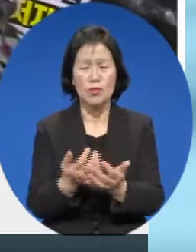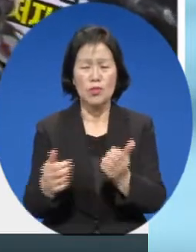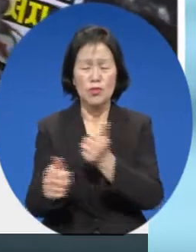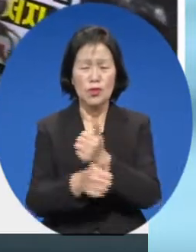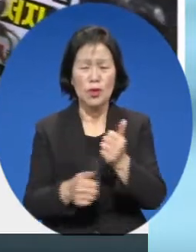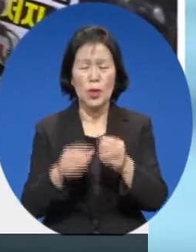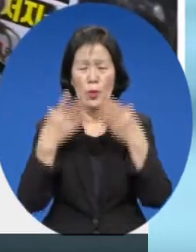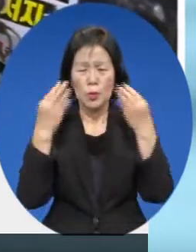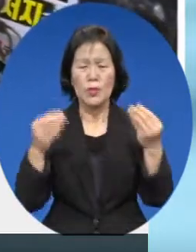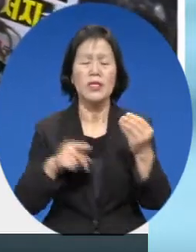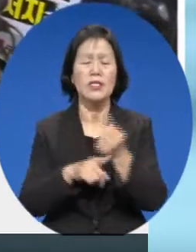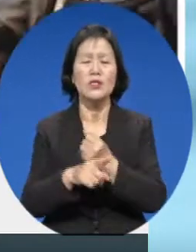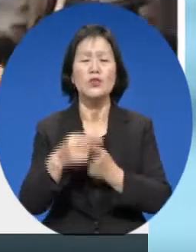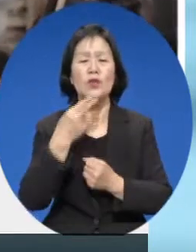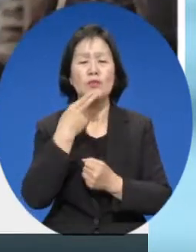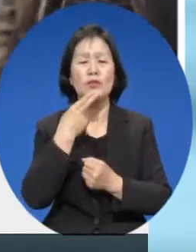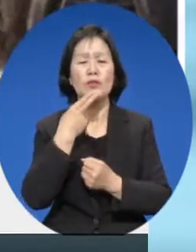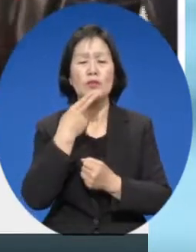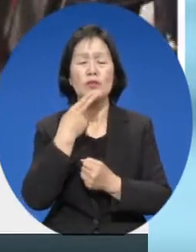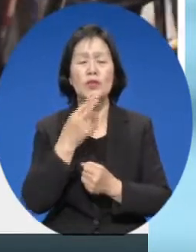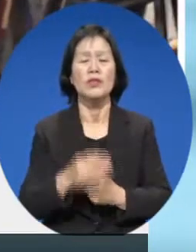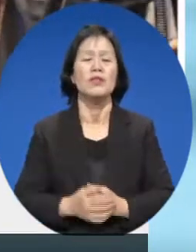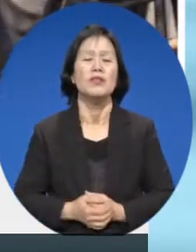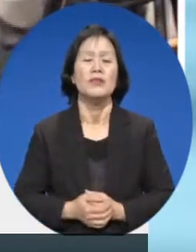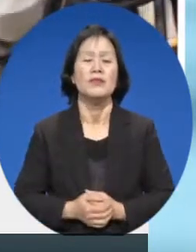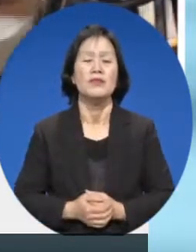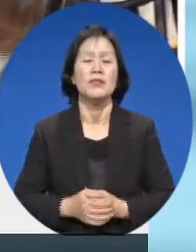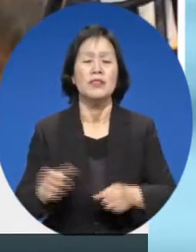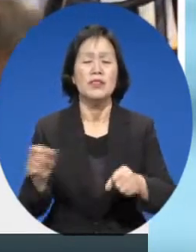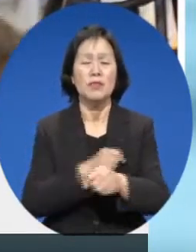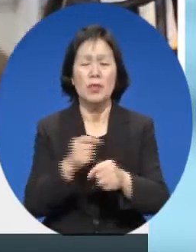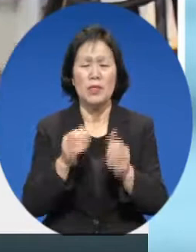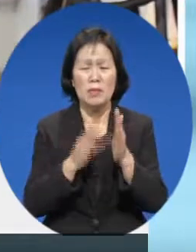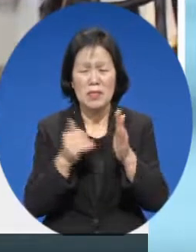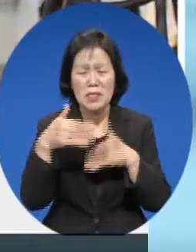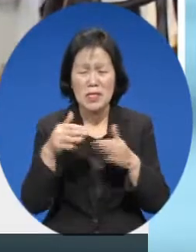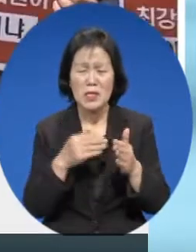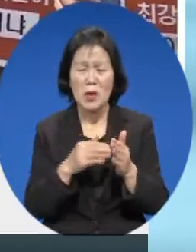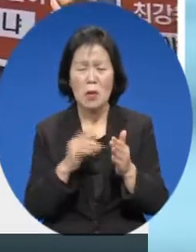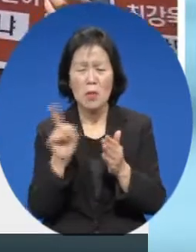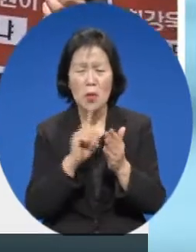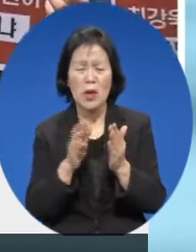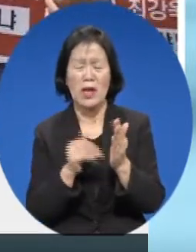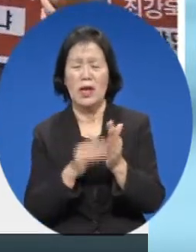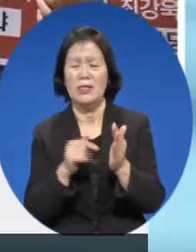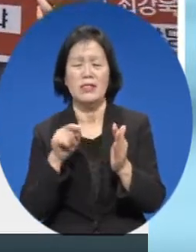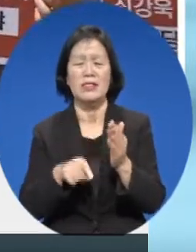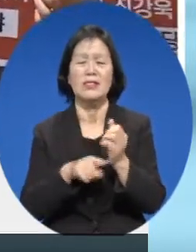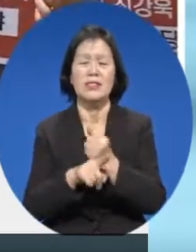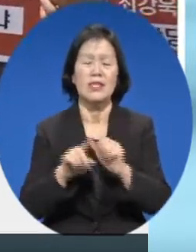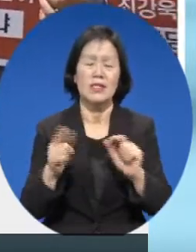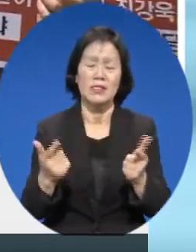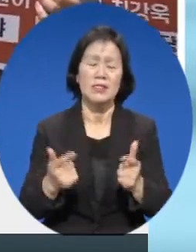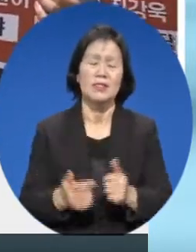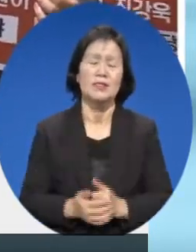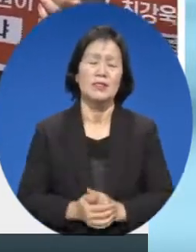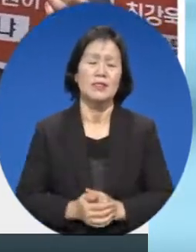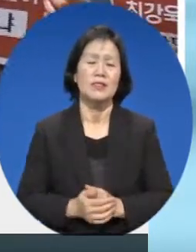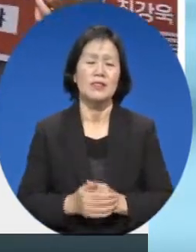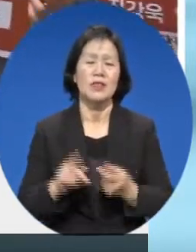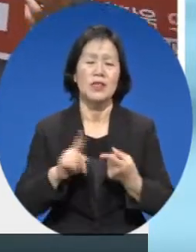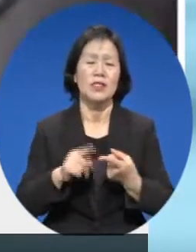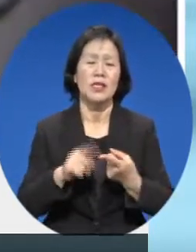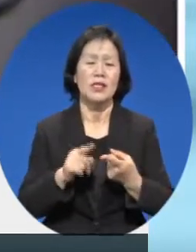그래 그런 이유 때문에 공개하지 않은 것이지 특별히 어서 밀실에서 무슨 내용 조정이 이루어 지거나 그런 것도 없지 않습니까 그렇기 때문에 그런 부분을 뭐